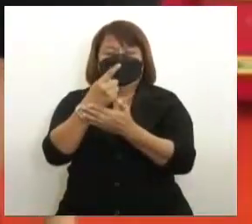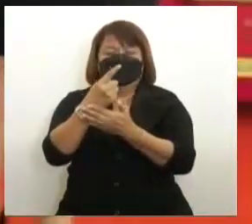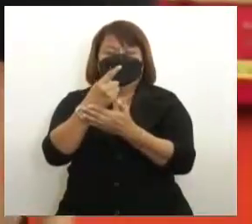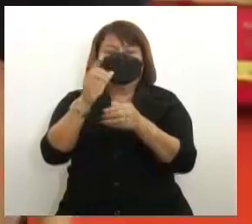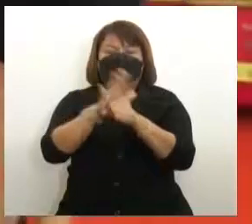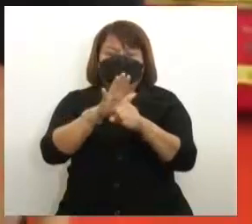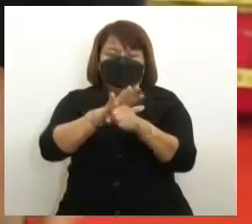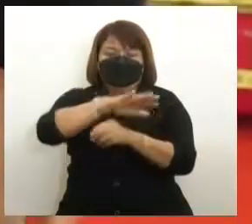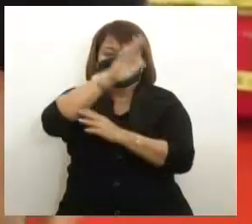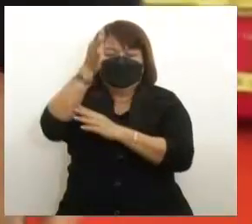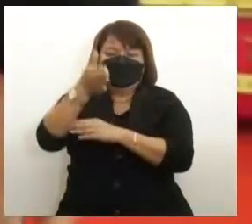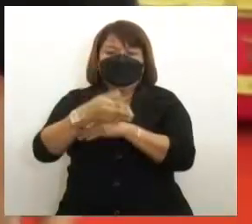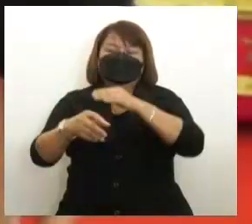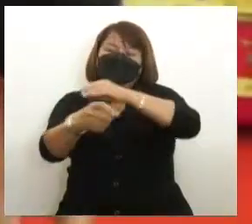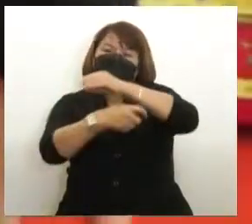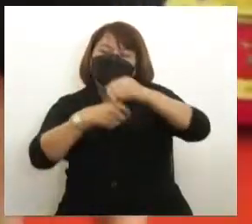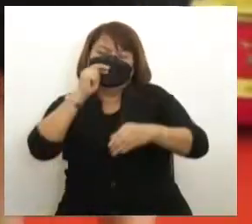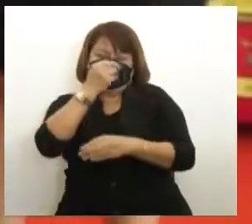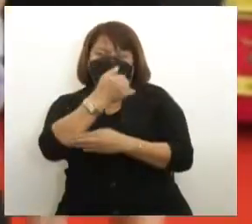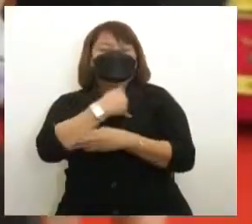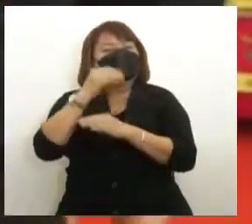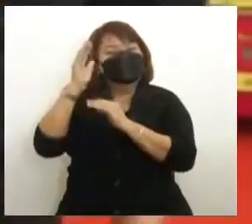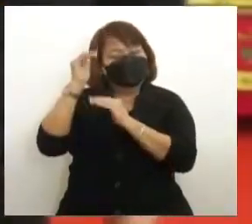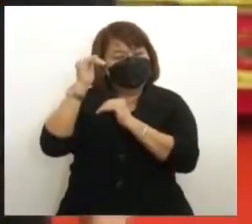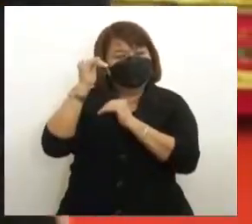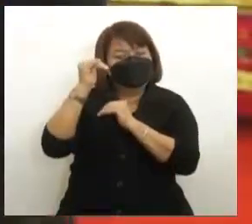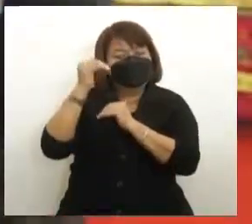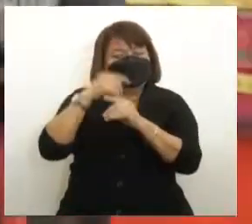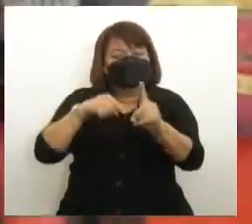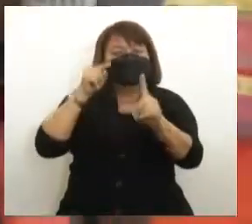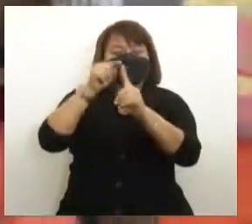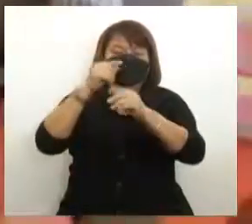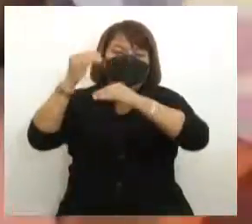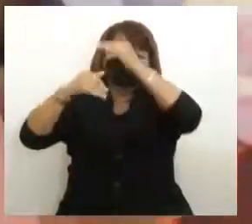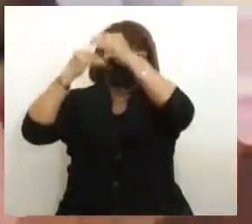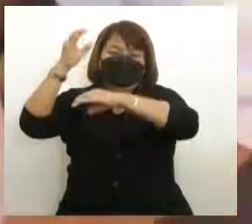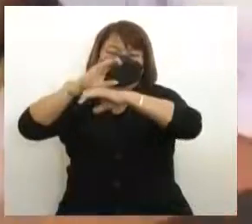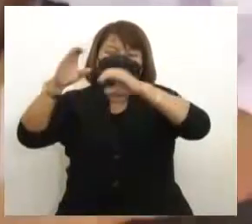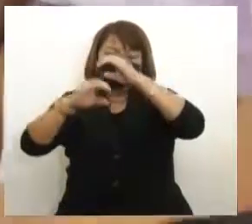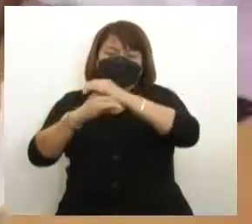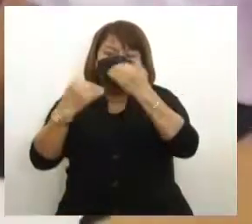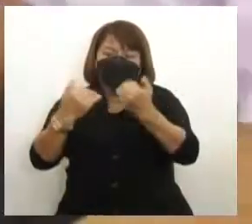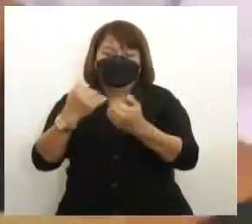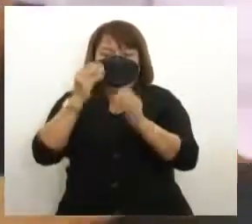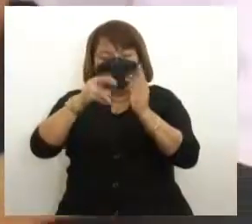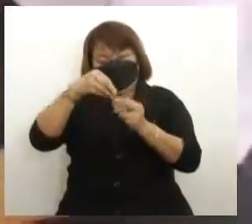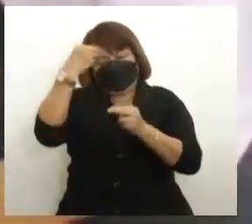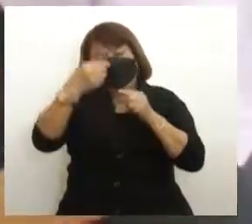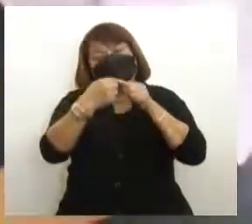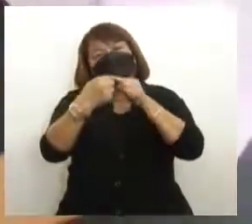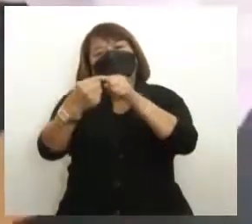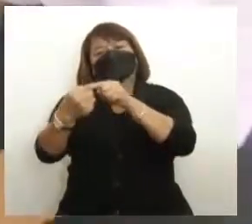กหนองนาแห่งน้ำใจและความหวังซึ่งจะนำไปสู่การพัฒนาโครงการนี้สู่ผู้เรียนอย่างต่อเนื่